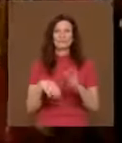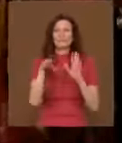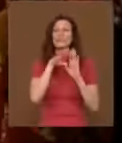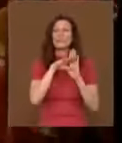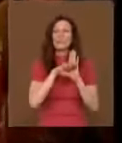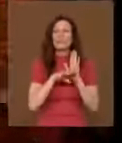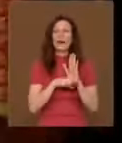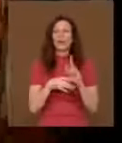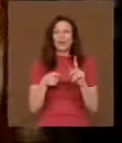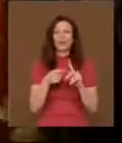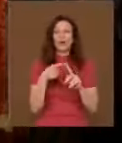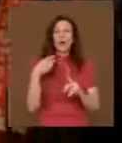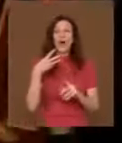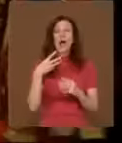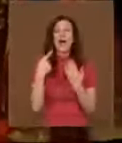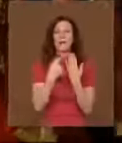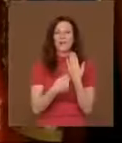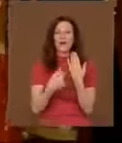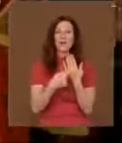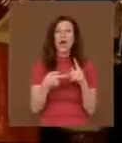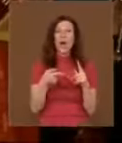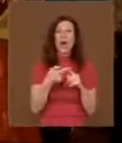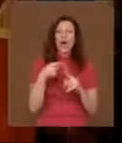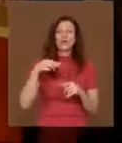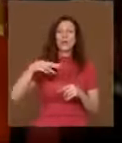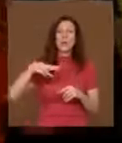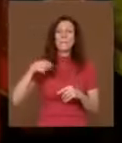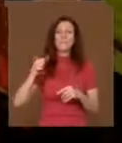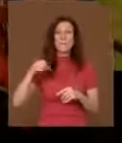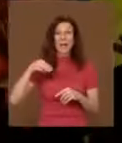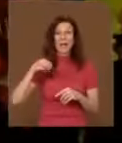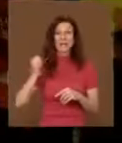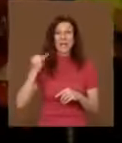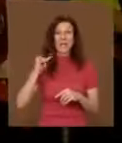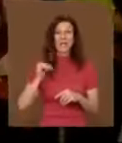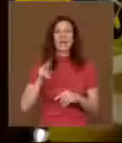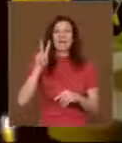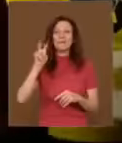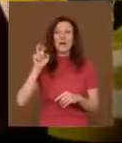Последованието от Евангелието според евангелист Матей от 28 глава.